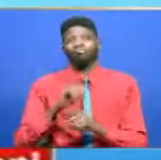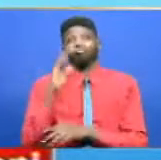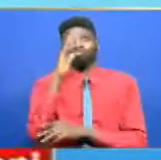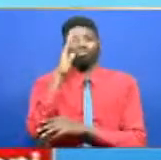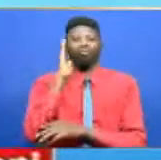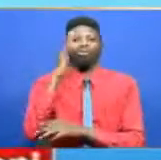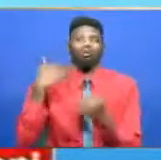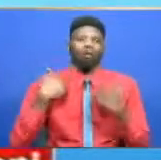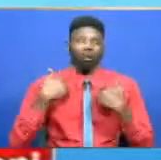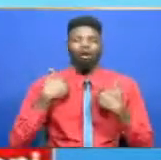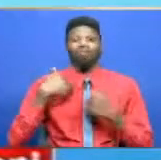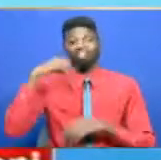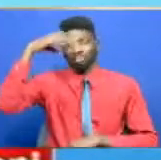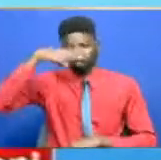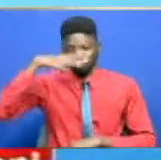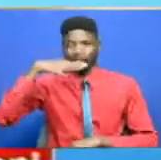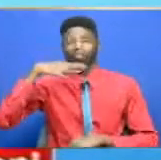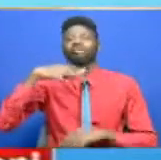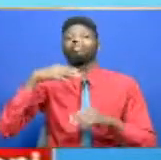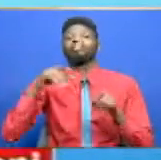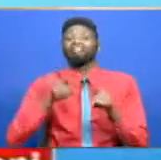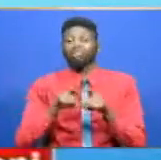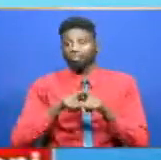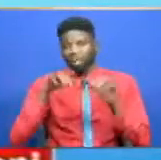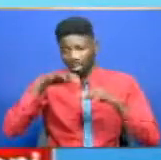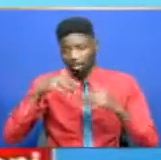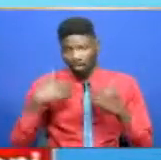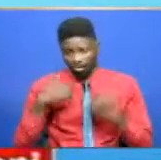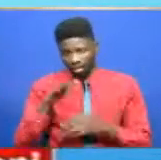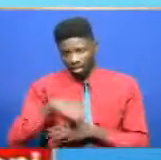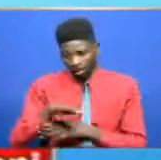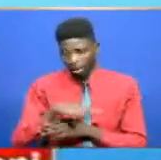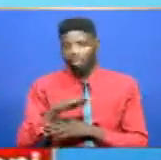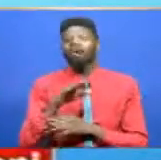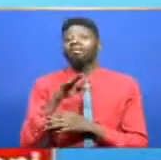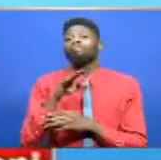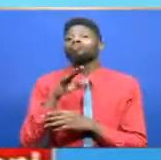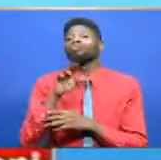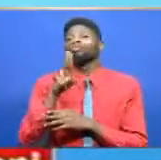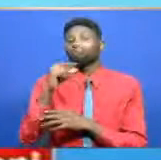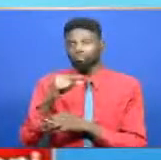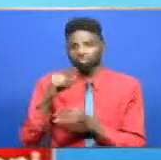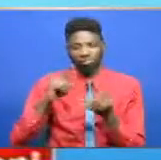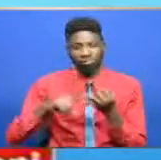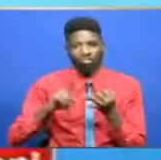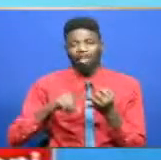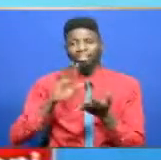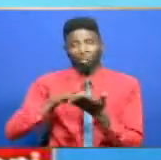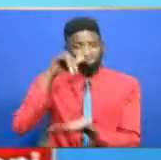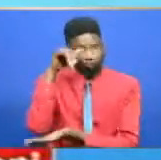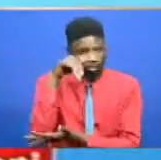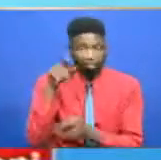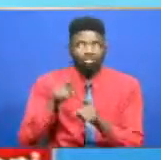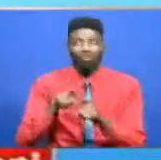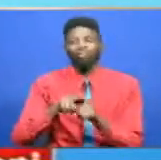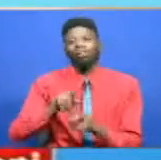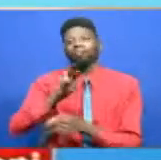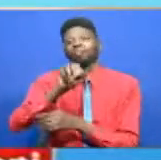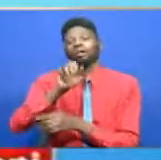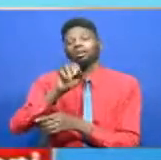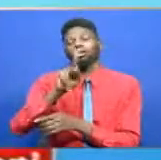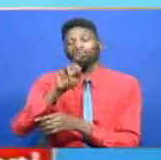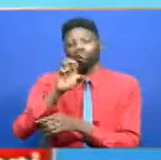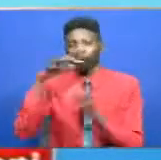zikiwemo sehemu za Wasengishu, Trans Nzoia, vile vile katika sehemu za Baringo na Elgeyo Marakwet kutakuwa na mvua na ngurumo za radi. Hapa